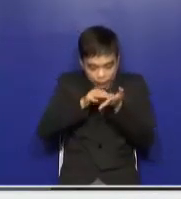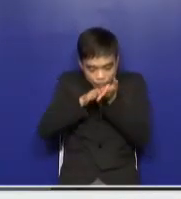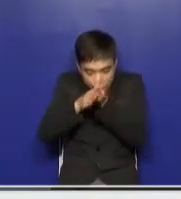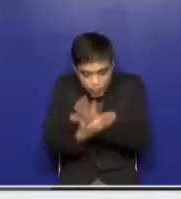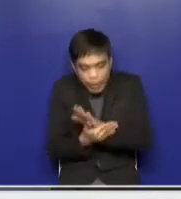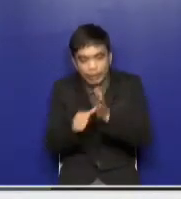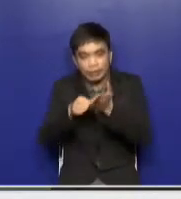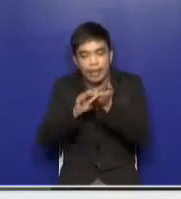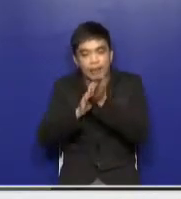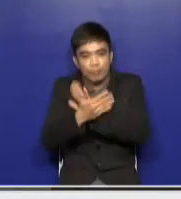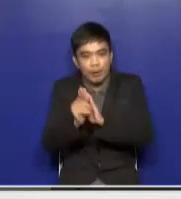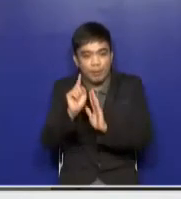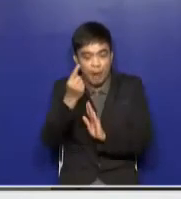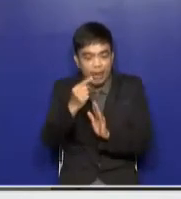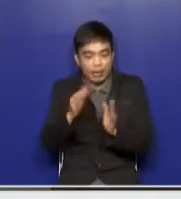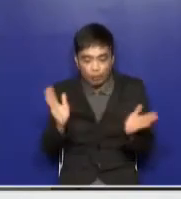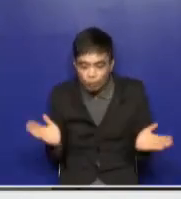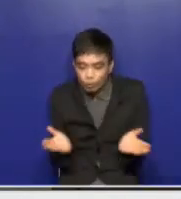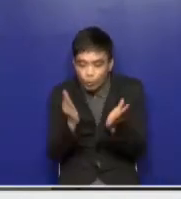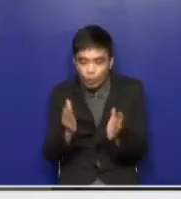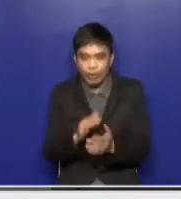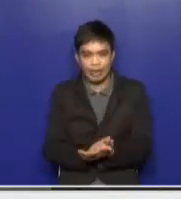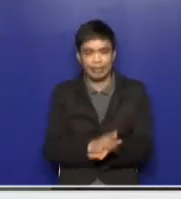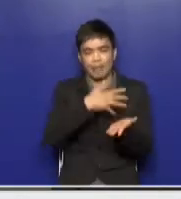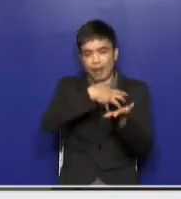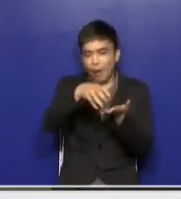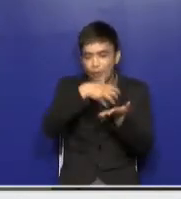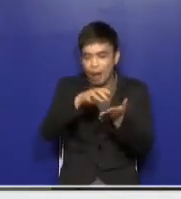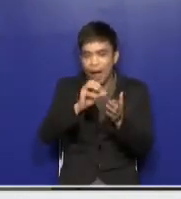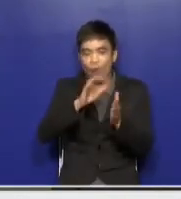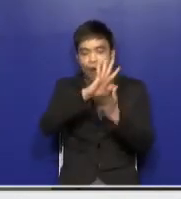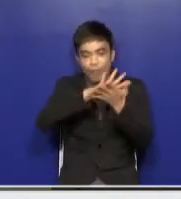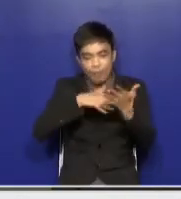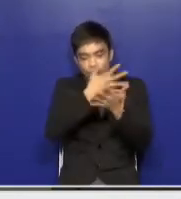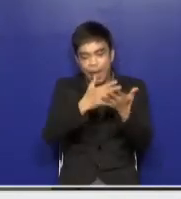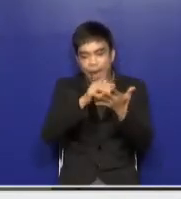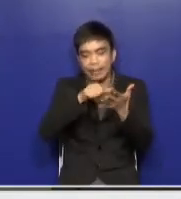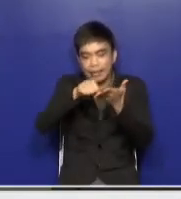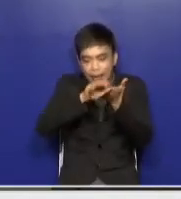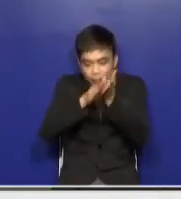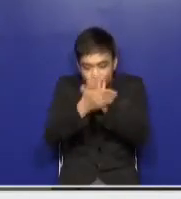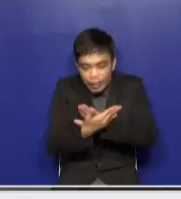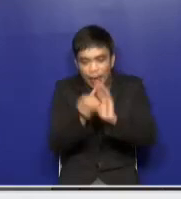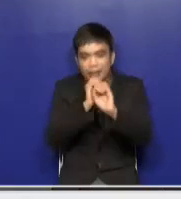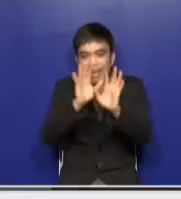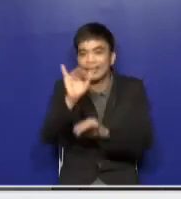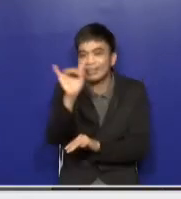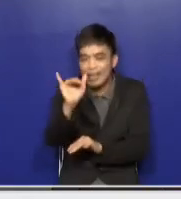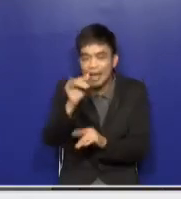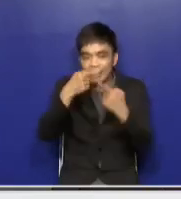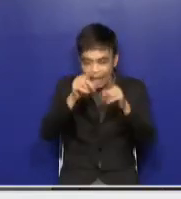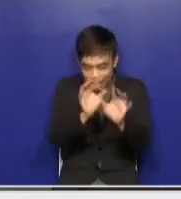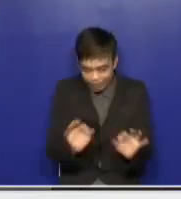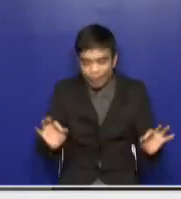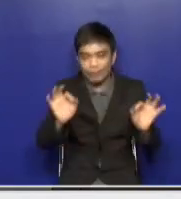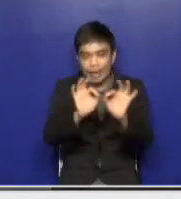าบางเรื่องเนี่ยก็อาจจะไม่ได้พูดชัดเจนนักในแผนปฏิรูปประเทศนะครับเพียงแต่ว่ามันก็มีความสำคัญที่จะต้องเดินต่อเหมือนกันนะ